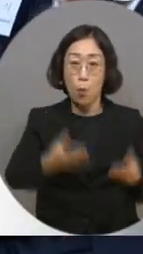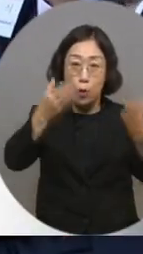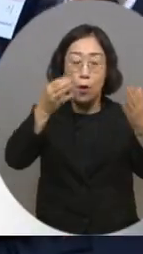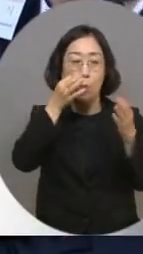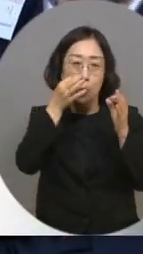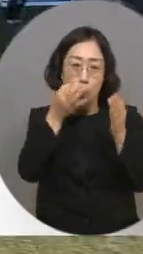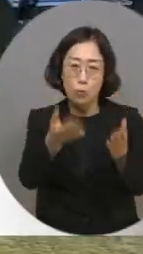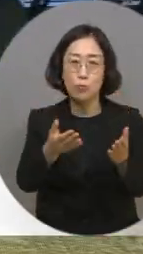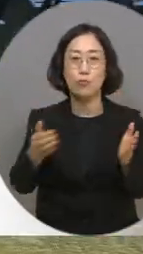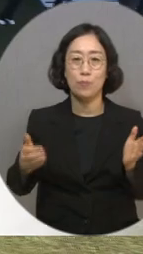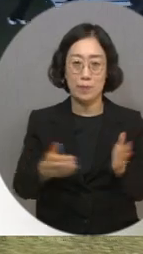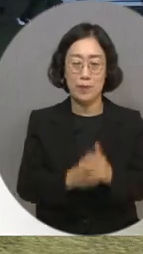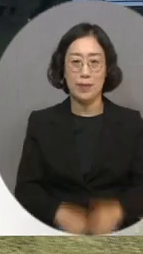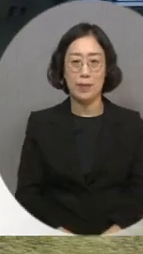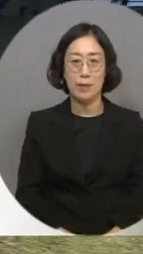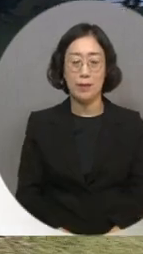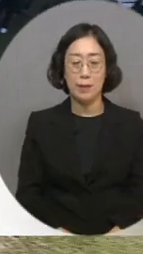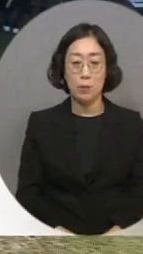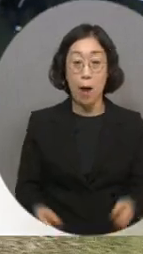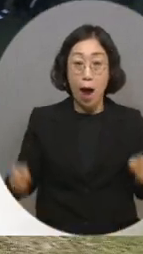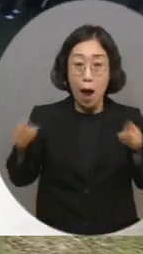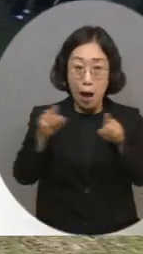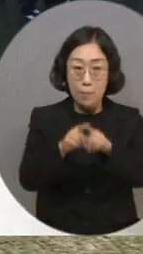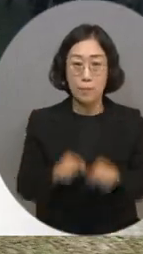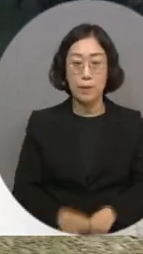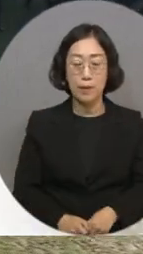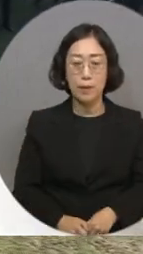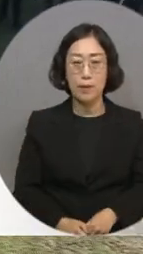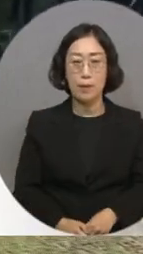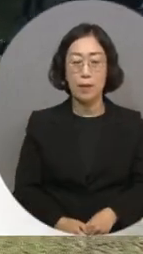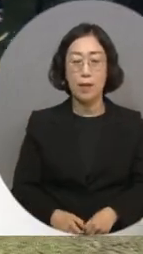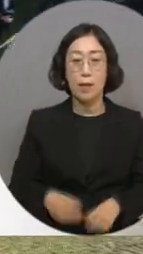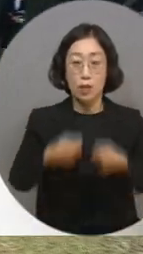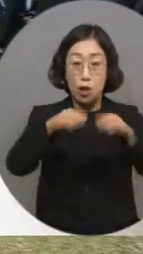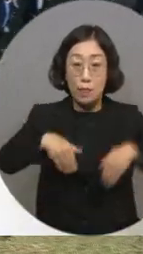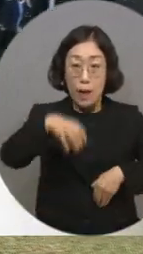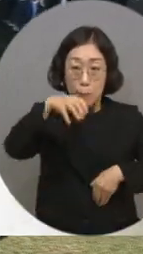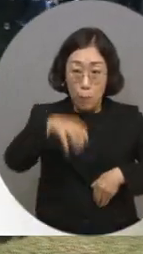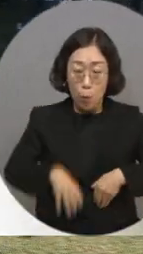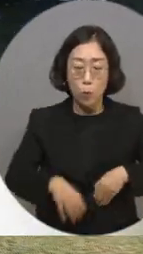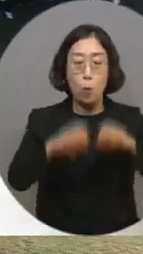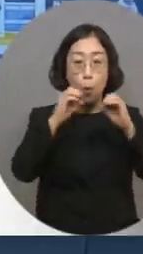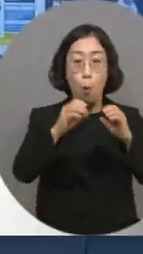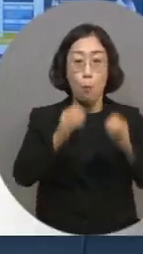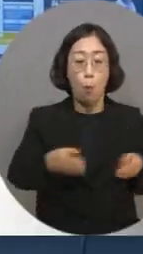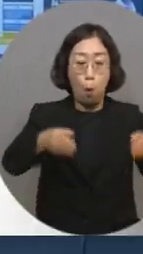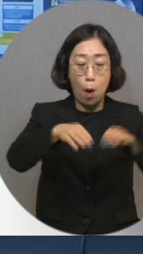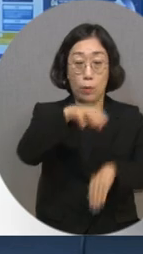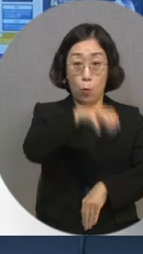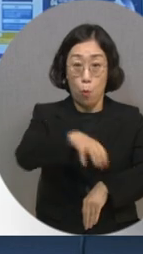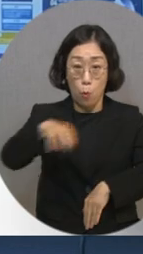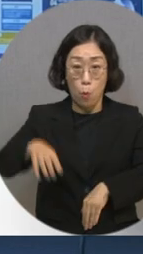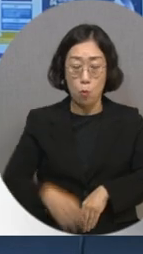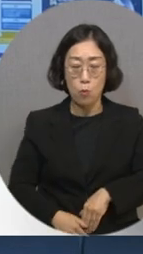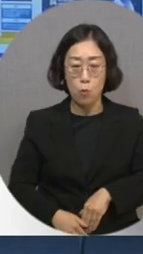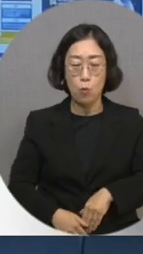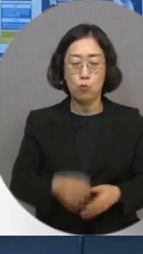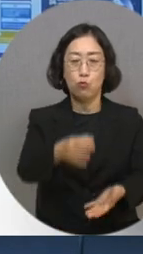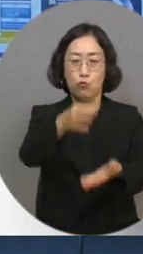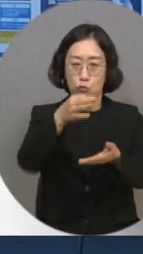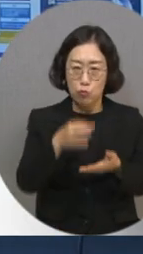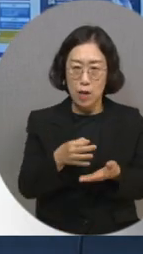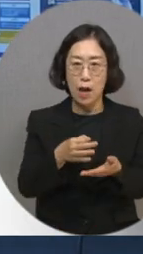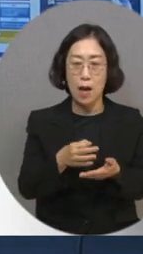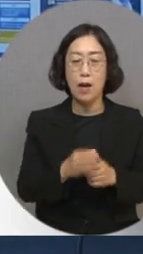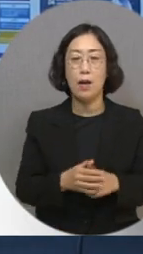잇따랐습니다. 부대 행사로 운영된 그랜드 전남 10대 프로젝트 홍보관에서는 대규모 투자 유치 산업,